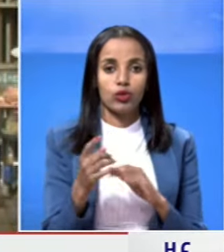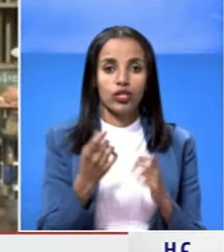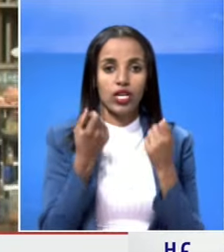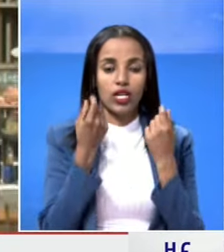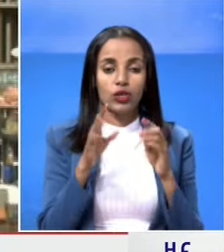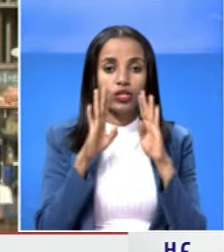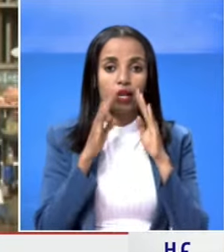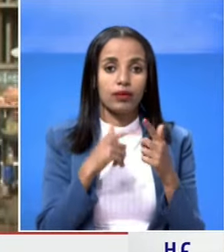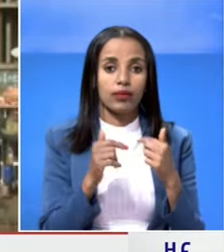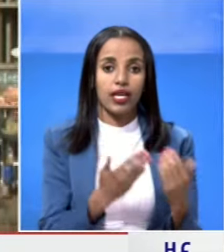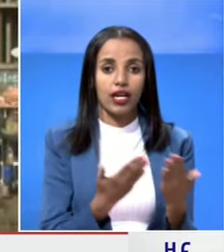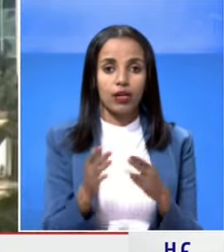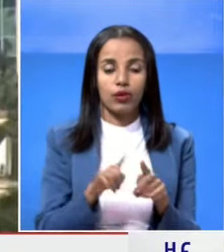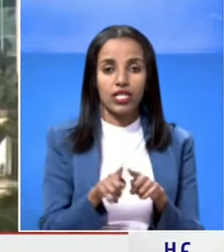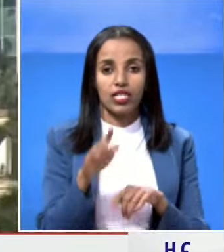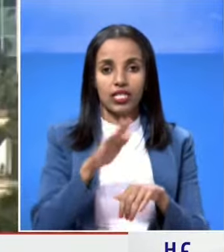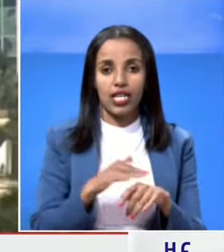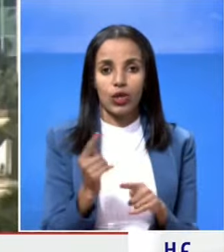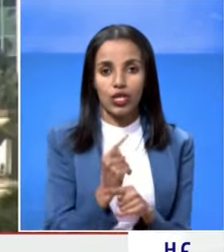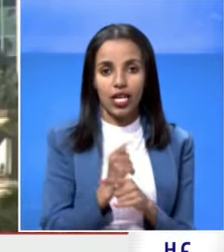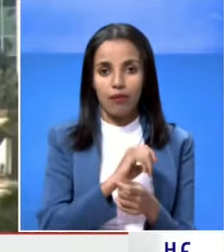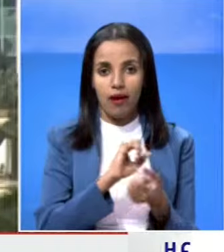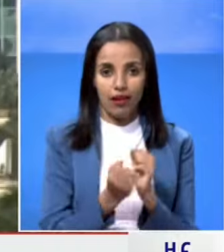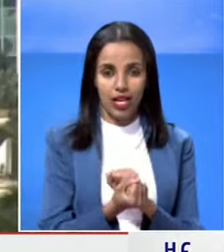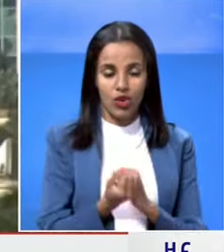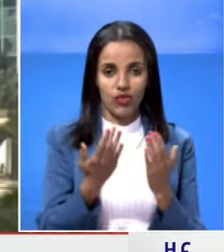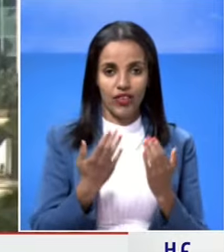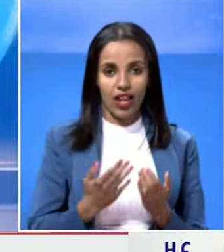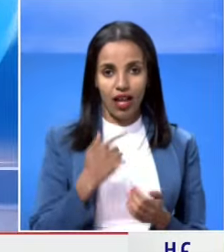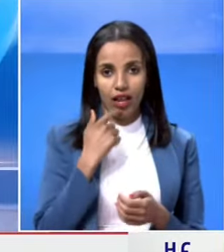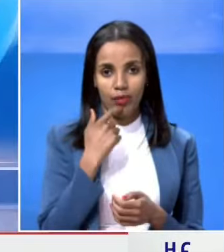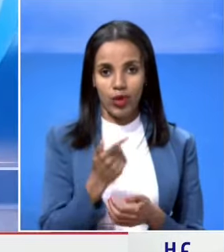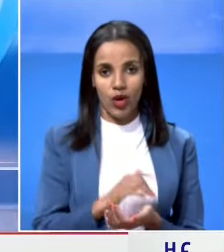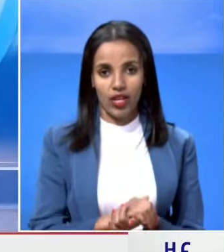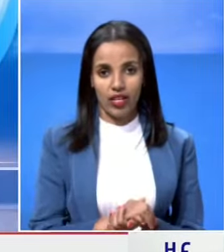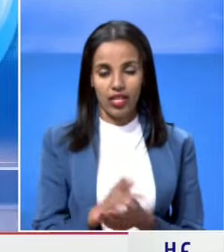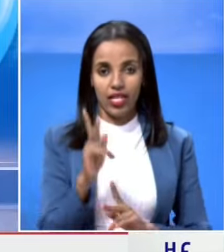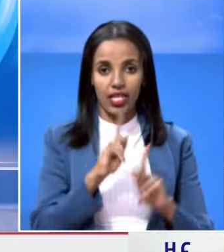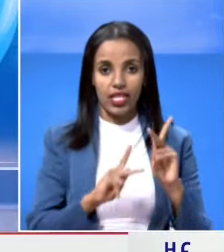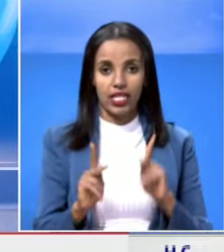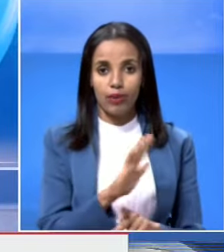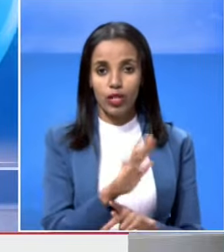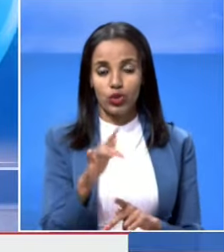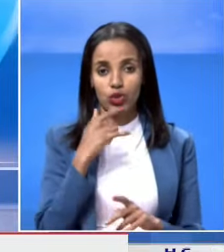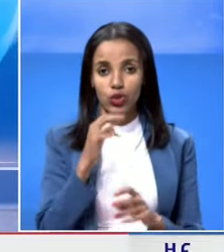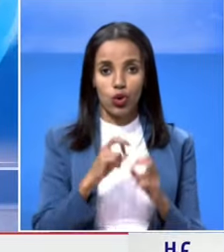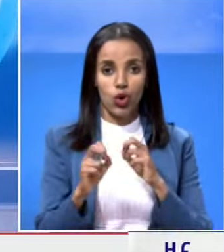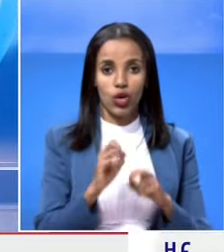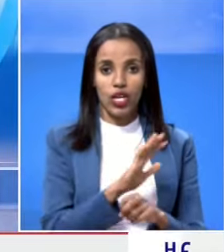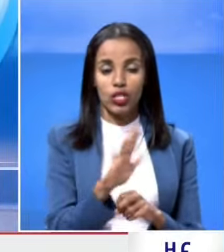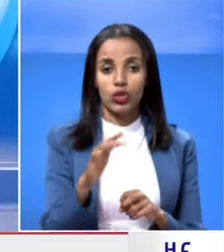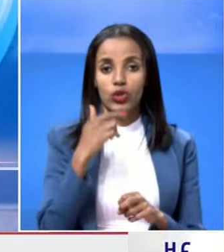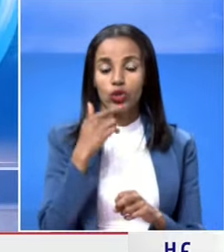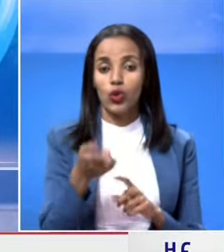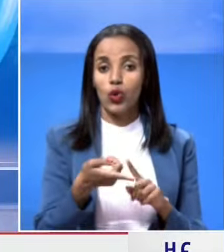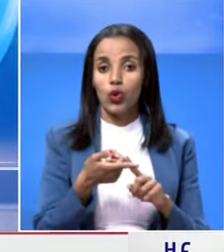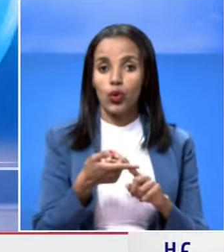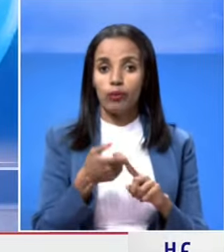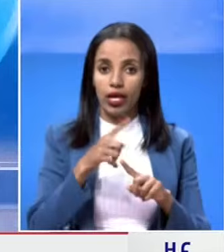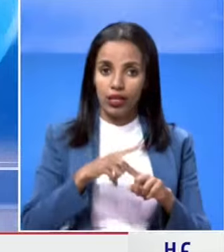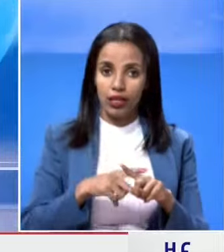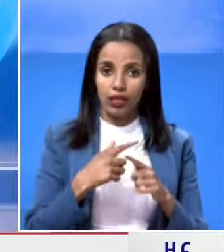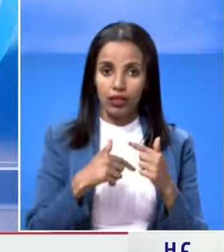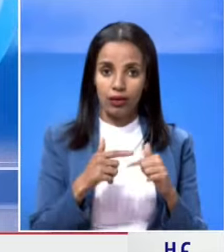እንዲመጣ የቀረበውን የድርድር ጥሪ ወደ ተግባር እንዲቀይሩት እንፈልጋል እንችላለን ብለዋል። ለህዝባቸው ሲሉ ለወገናቸው ሲሉ መጥተው ችግር